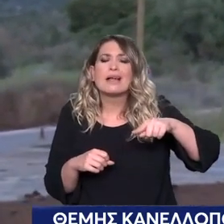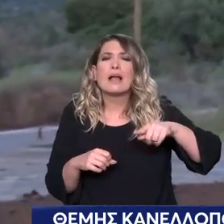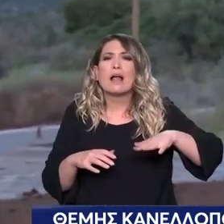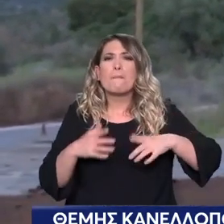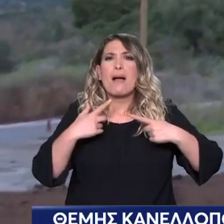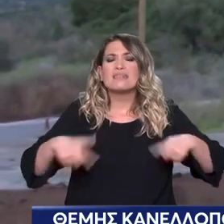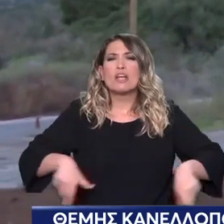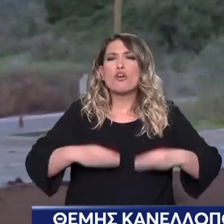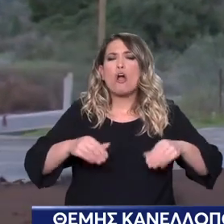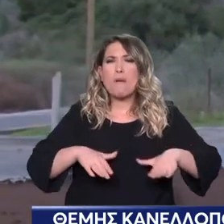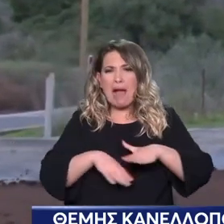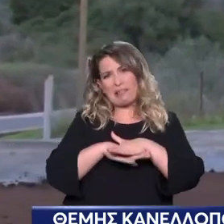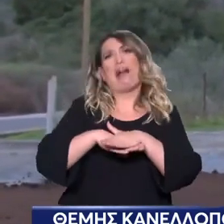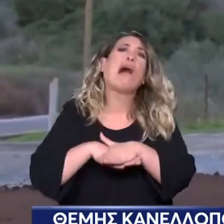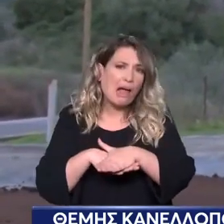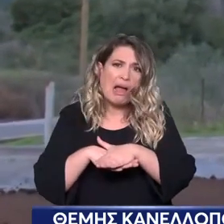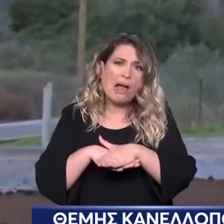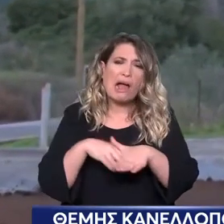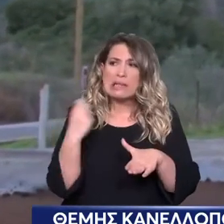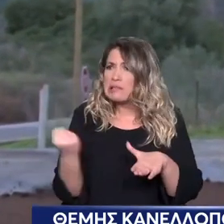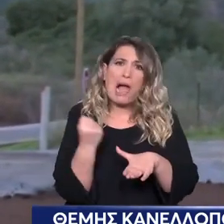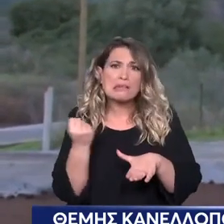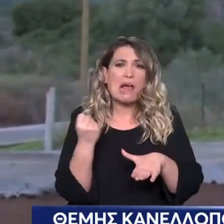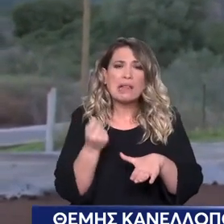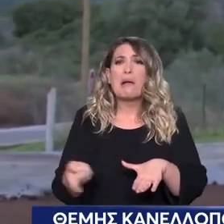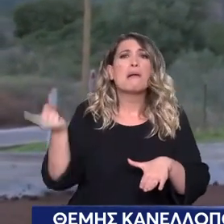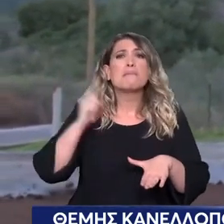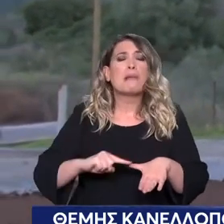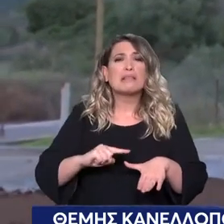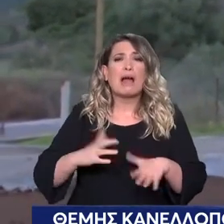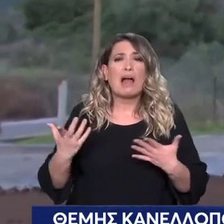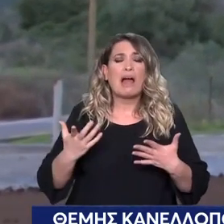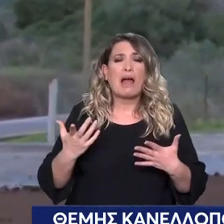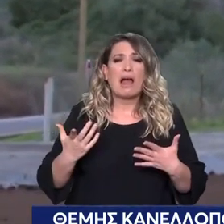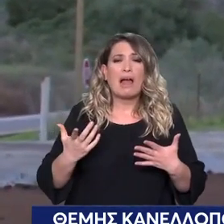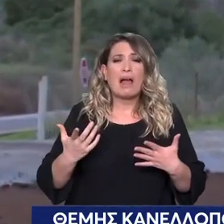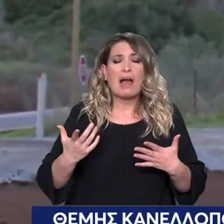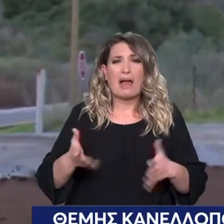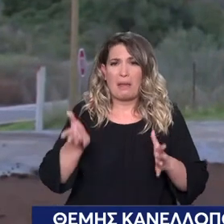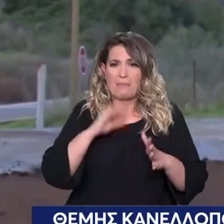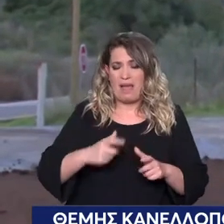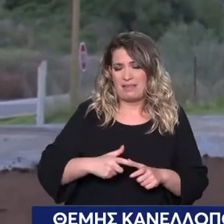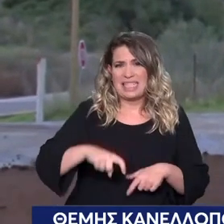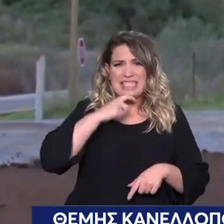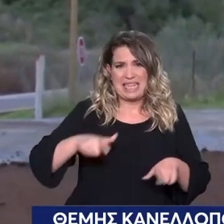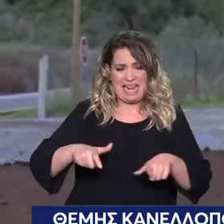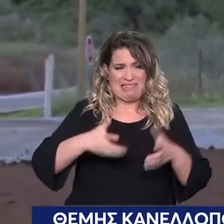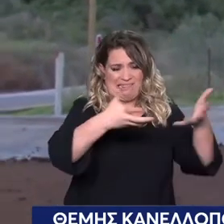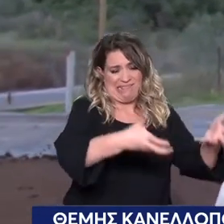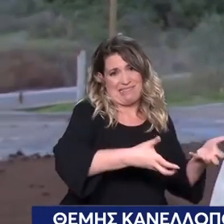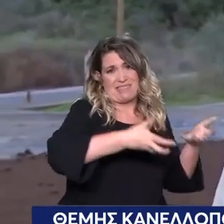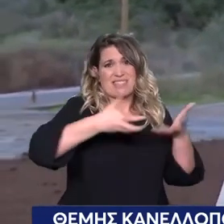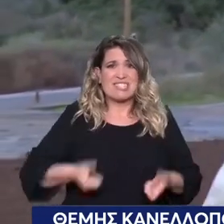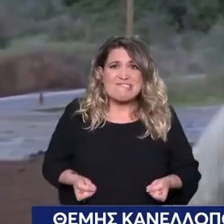χωματόδρομο. Κατεβάζουν τις δεξαμενές χρησιμοποιώντας ξύλινες πόρτες. Για ράμπα. Κατεβάζουν τις δεξαμενές γιατί θέλαν μέχρι